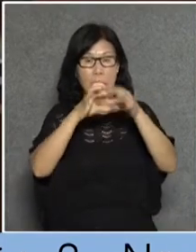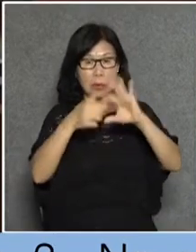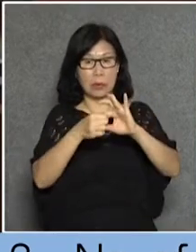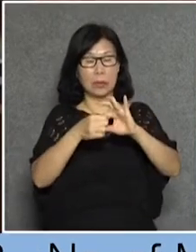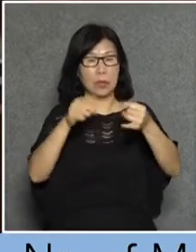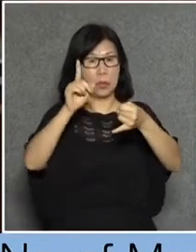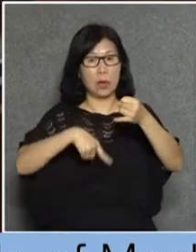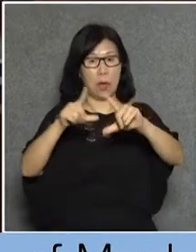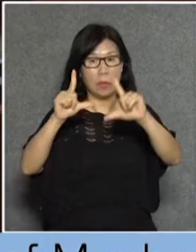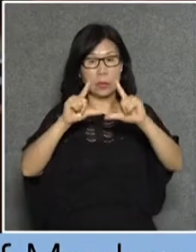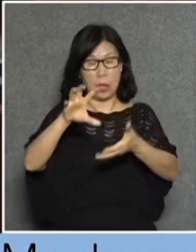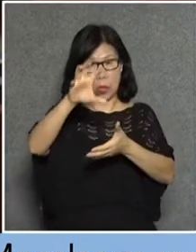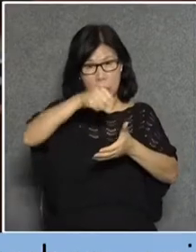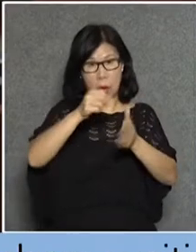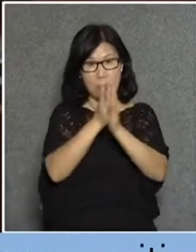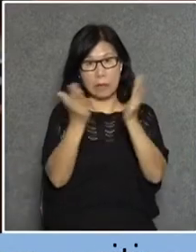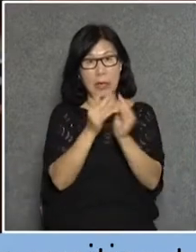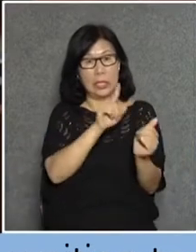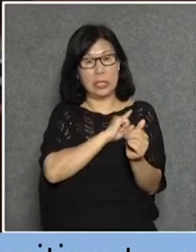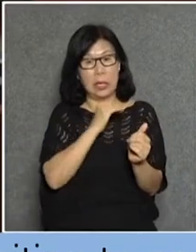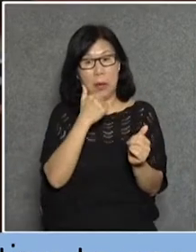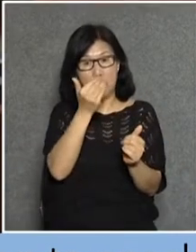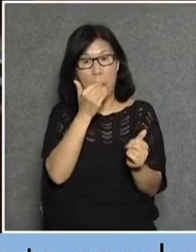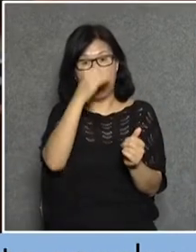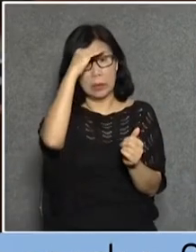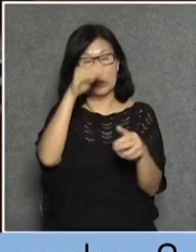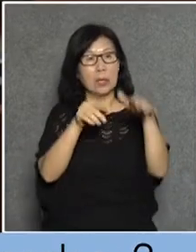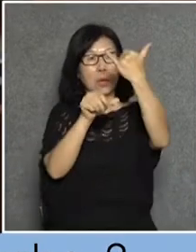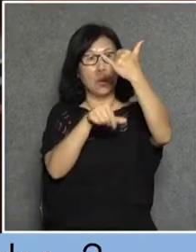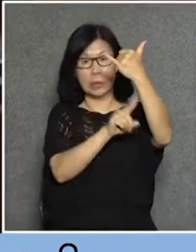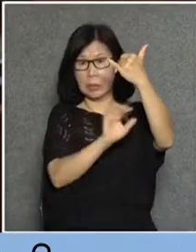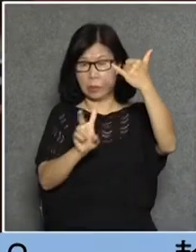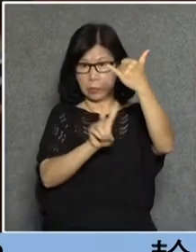都未答。我攞你嘅 file， 你即刻去报警。我6月12号就要去法庭。